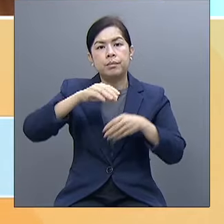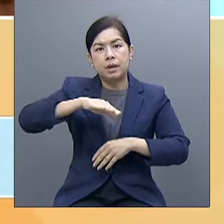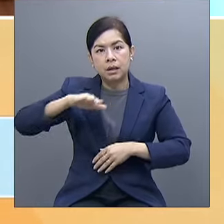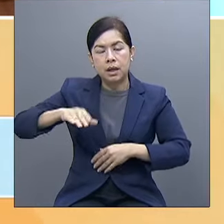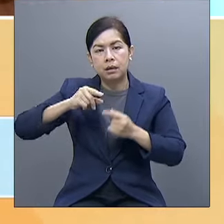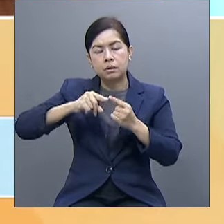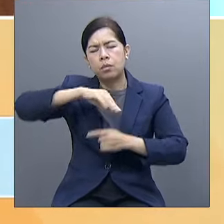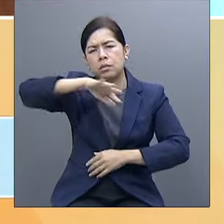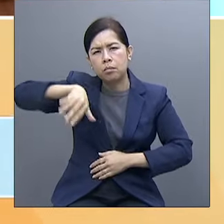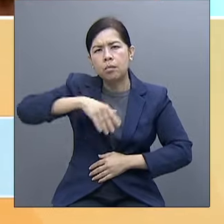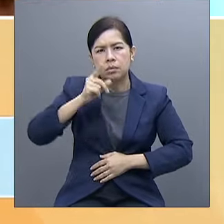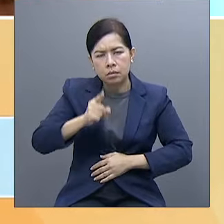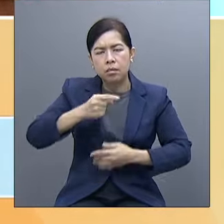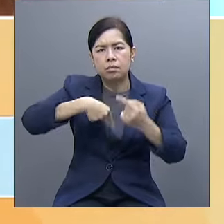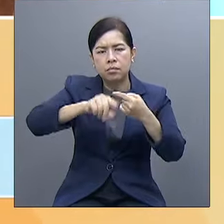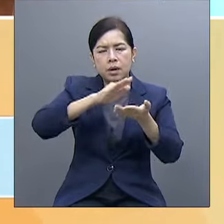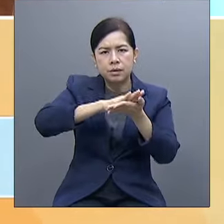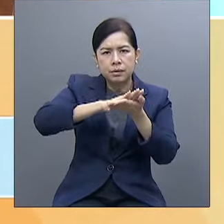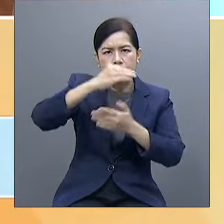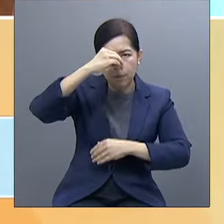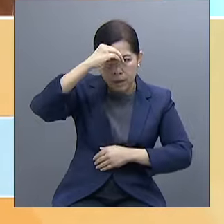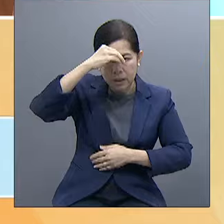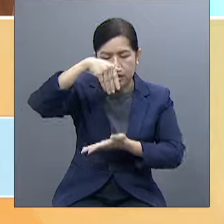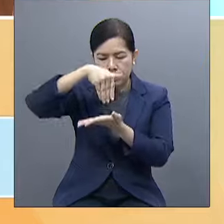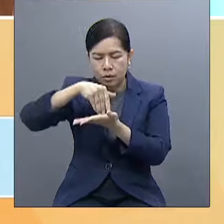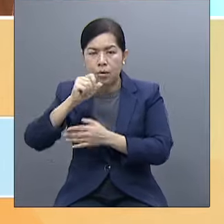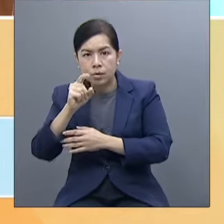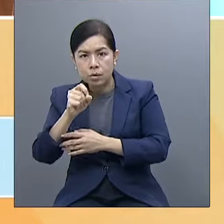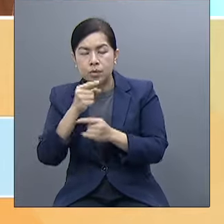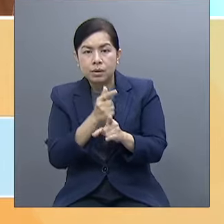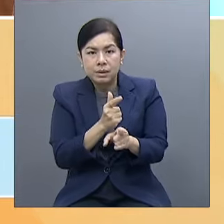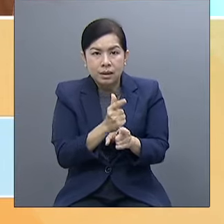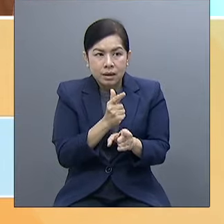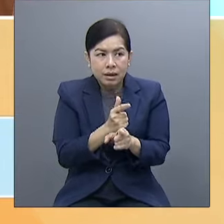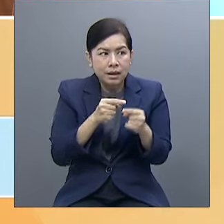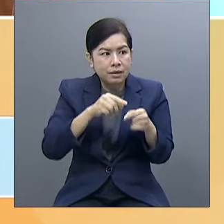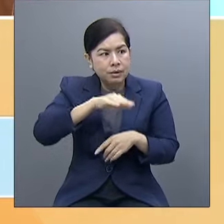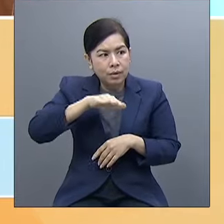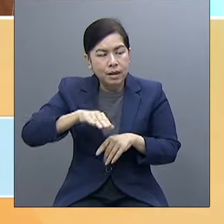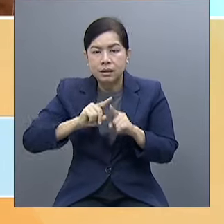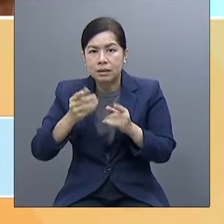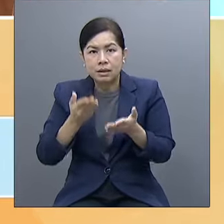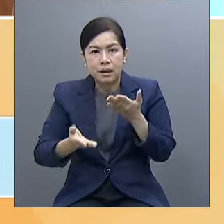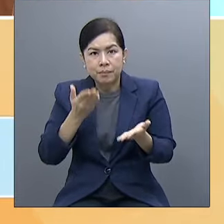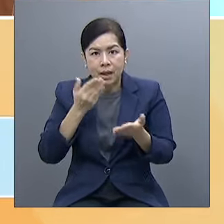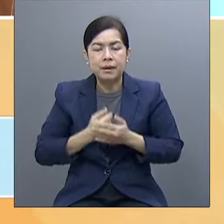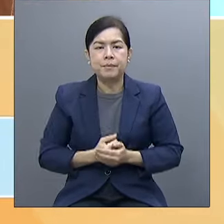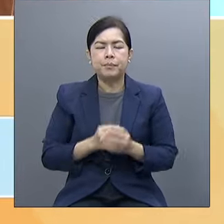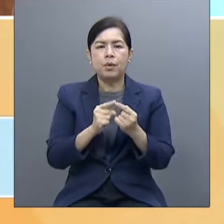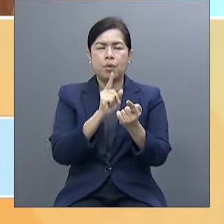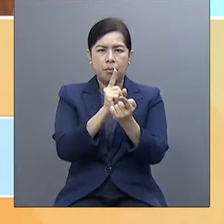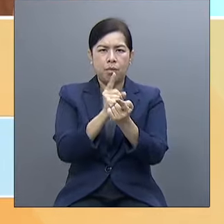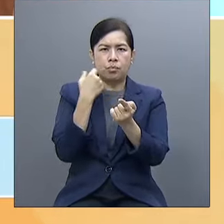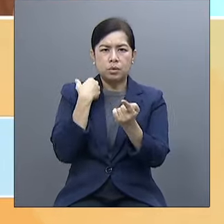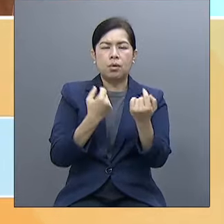กคนต้องไปโรงเรียนอนุบาลหรือศูนย์เด็กเล็กด้วย2ก็คือว่าระบบของการจัดการเราจะพบว่ารถจำนวนมากไม่มีคุณ